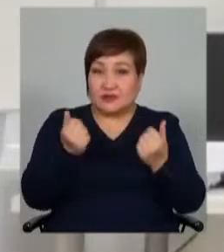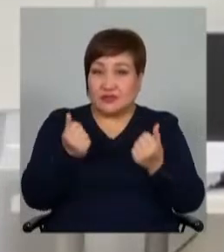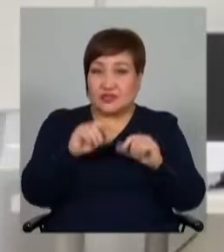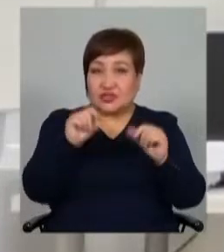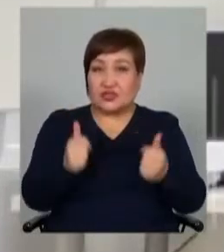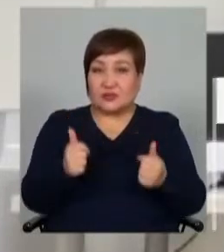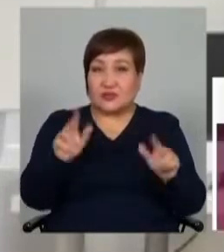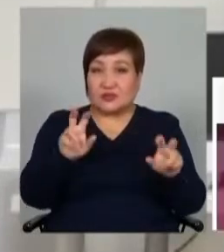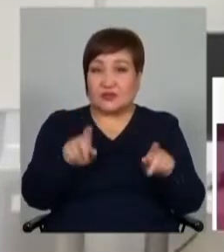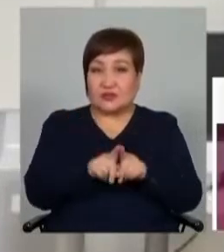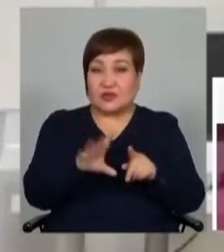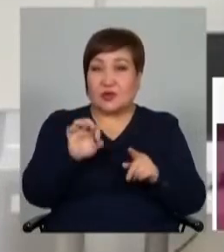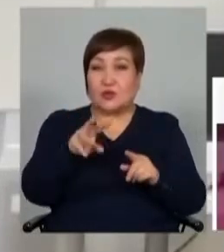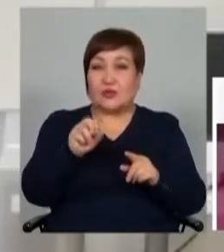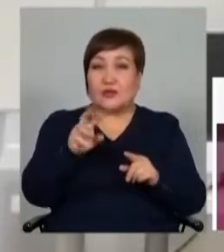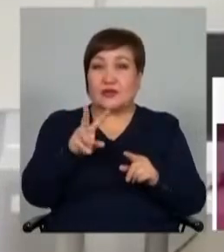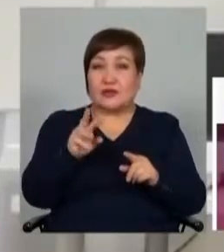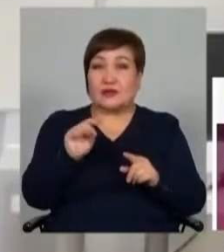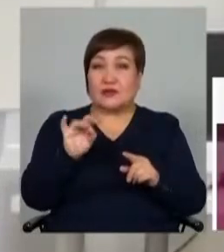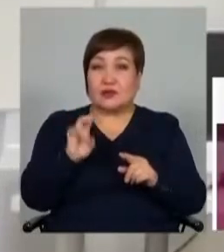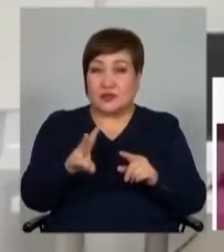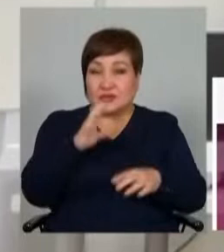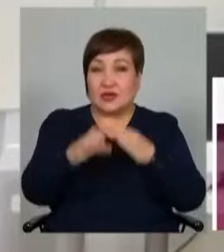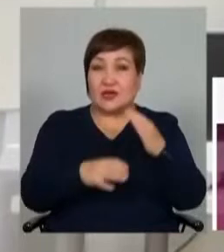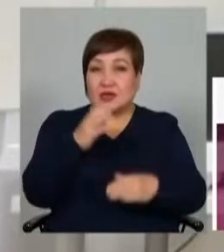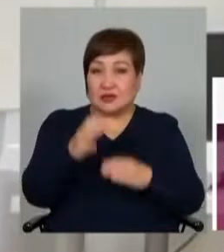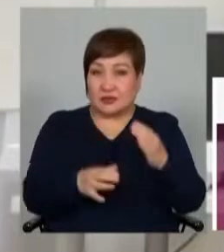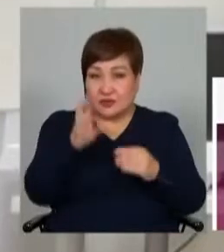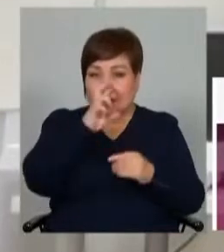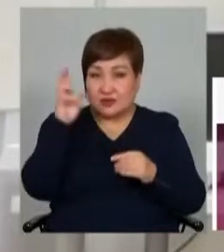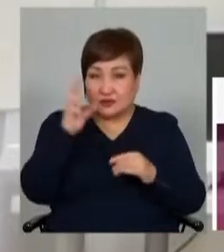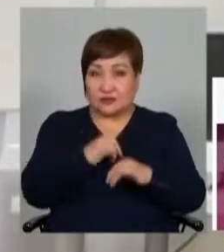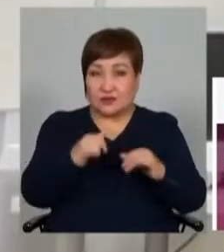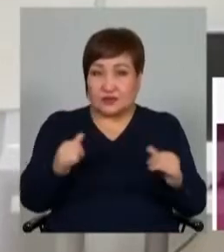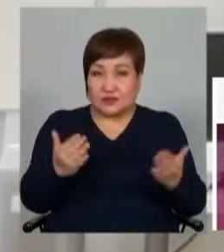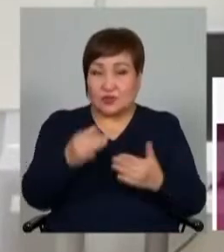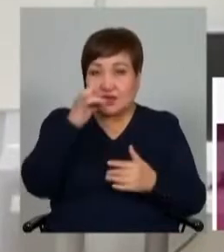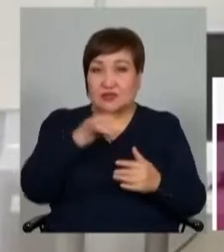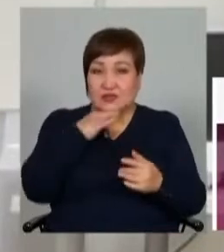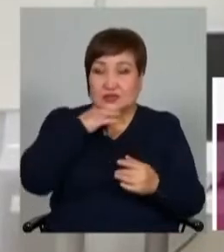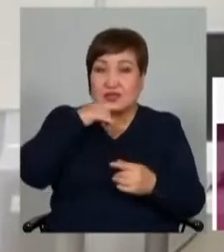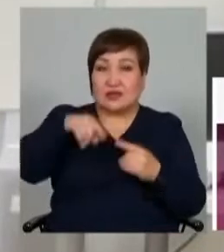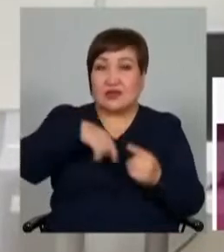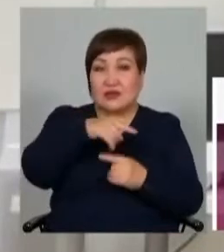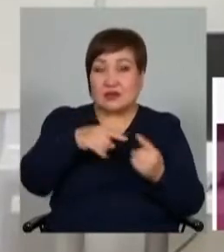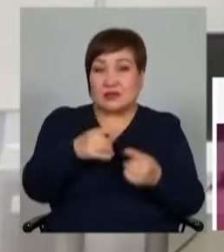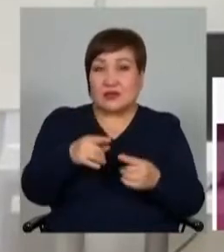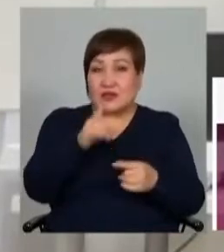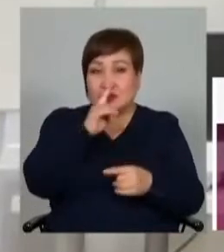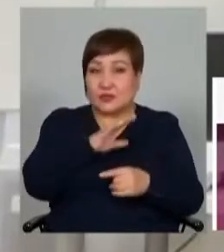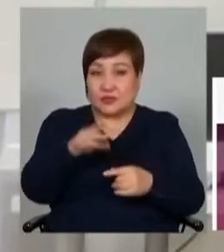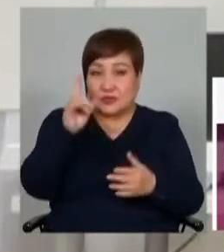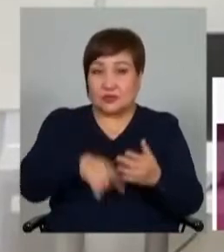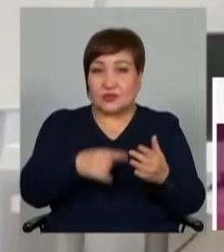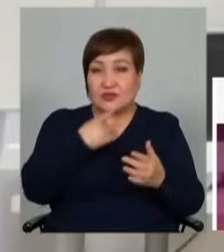Омикрон штамы қазір әлем елдерінде дендеп жатқан ескерсек, бұл қауіпті штам Қазақстанда айналып өтеді дегенге сену қиын. Егер мереке күндерінен соң